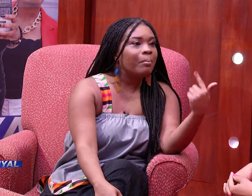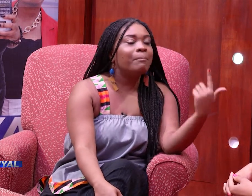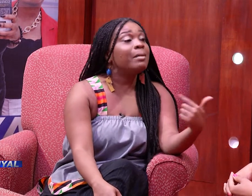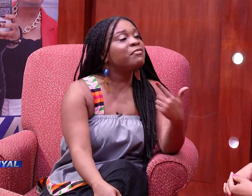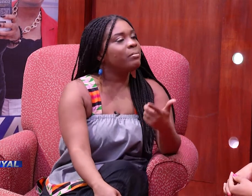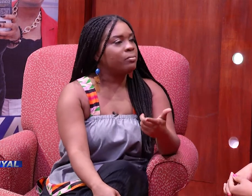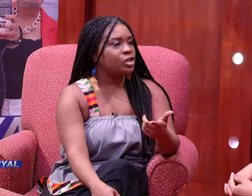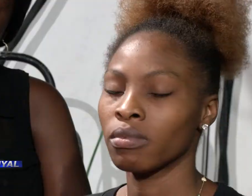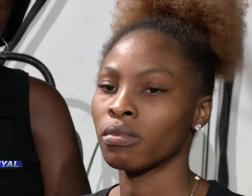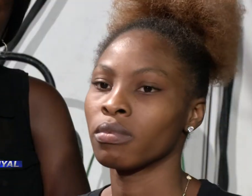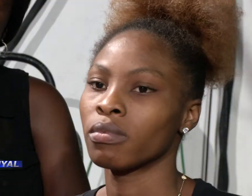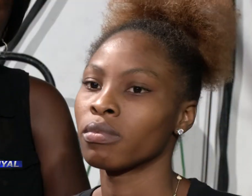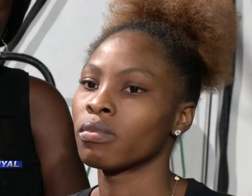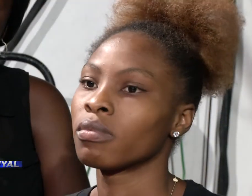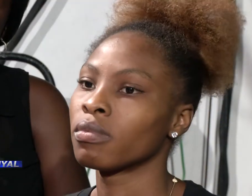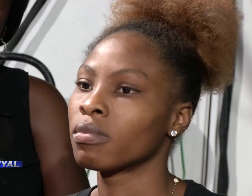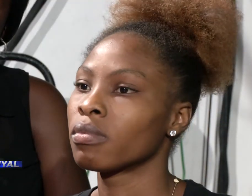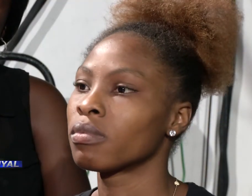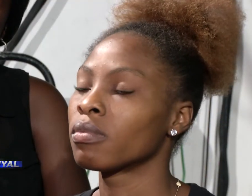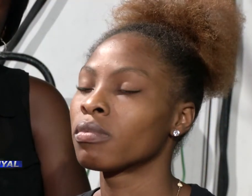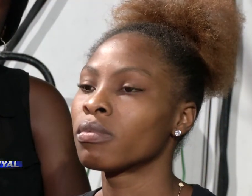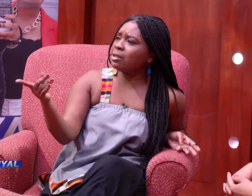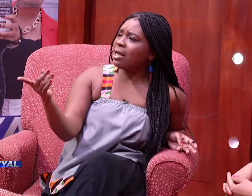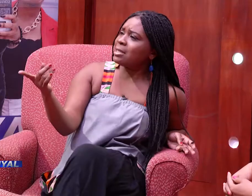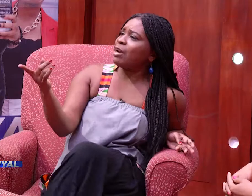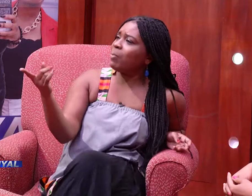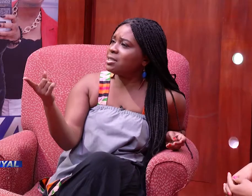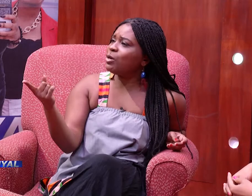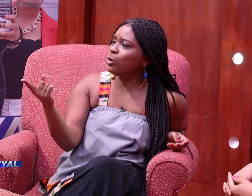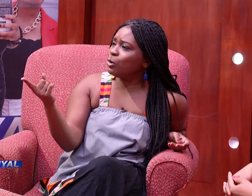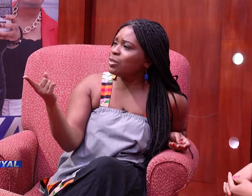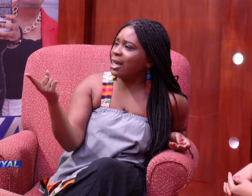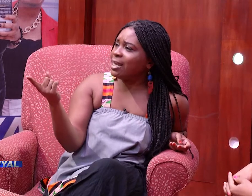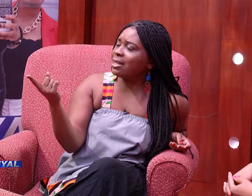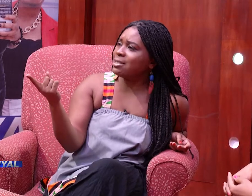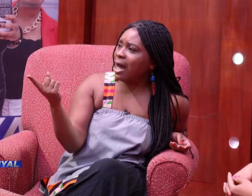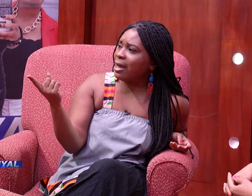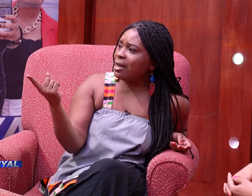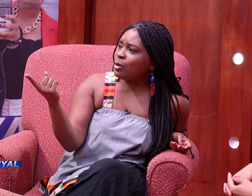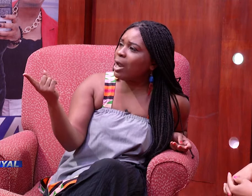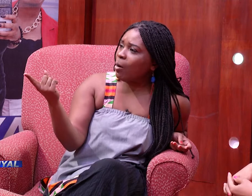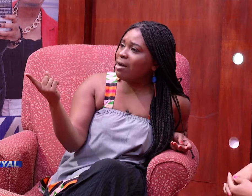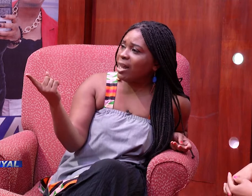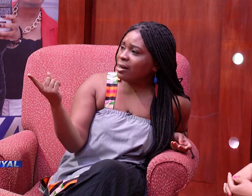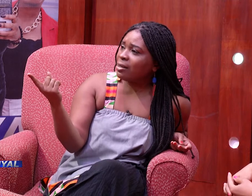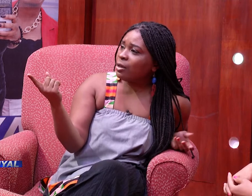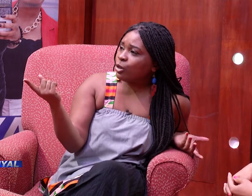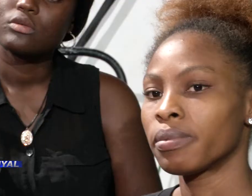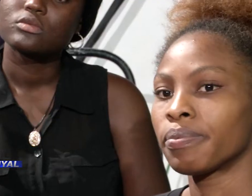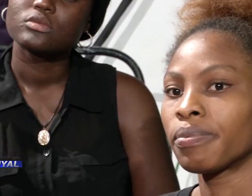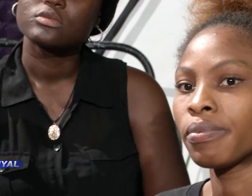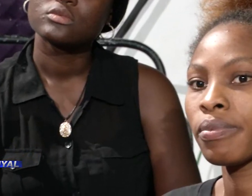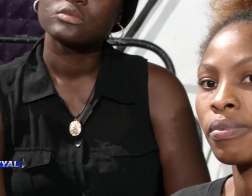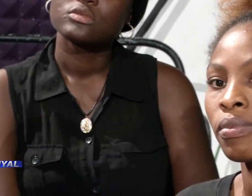débloqué. Bon me fait même genre tout. Donc moi c'est très très très. Moi quand ça nous penser de Sanaï Kadia hein. Nous d'accord avec elle